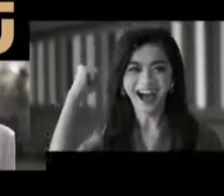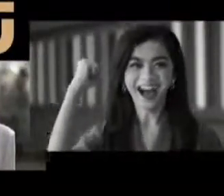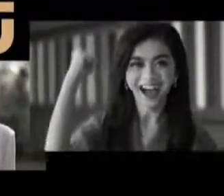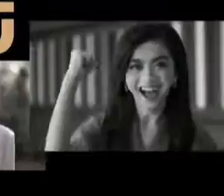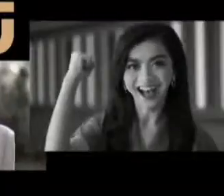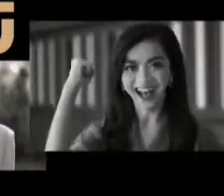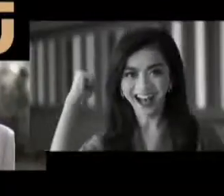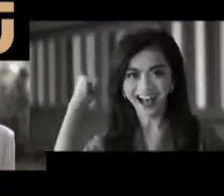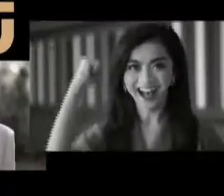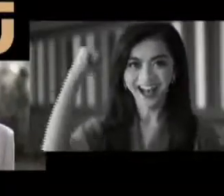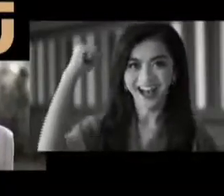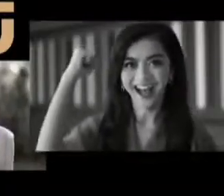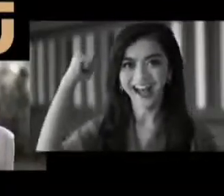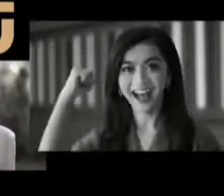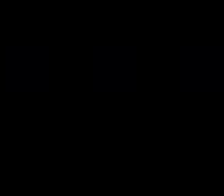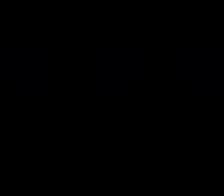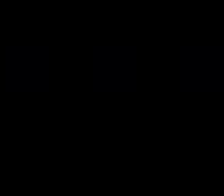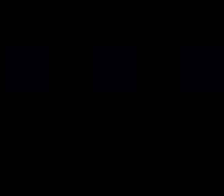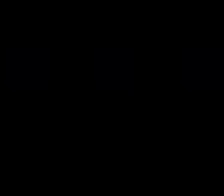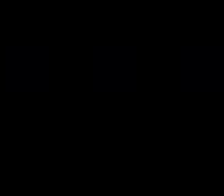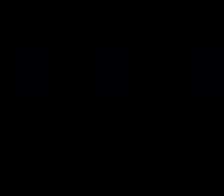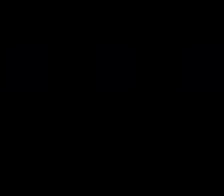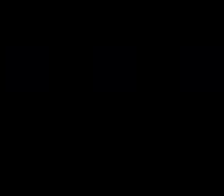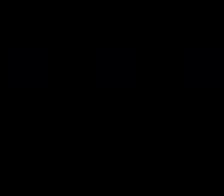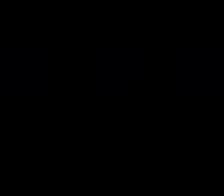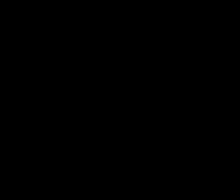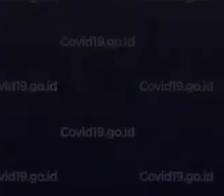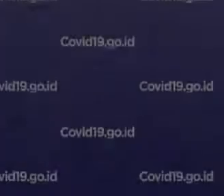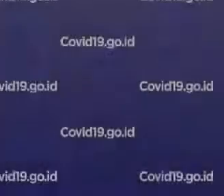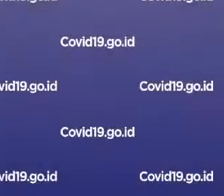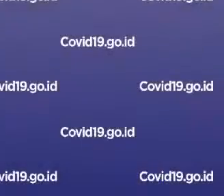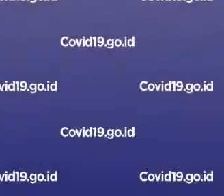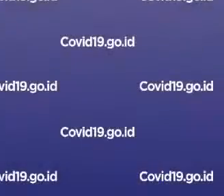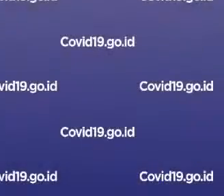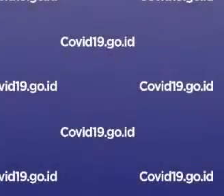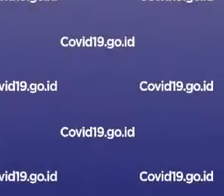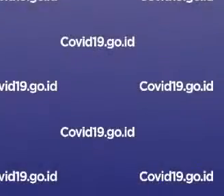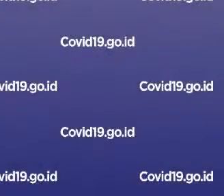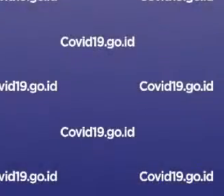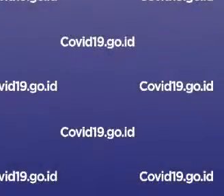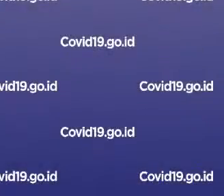kau kau Hi Ho